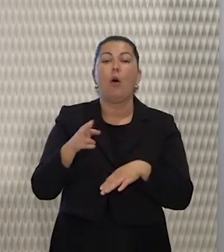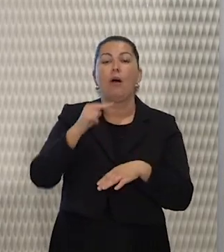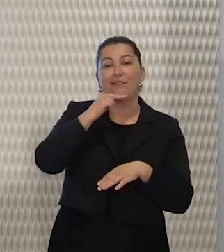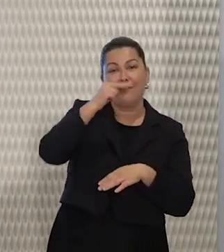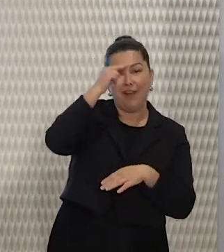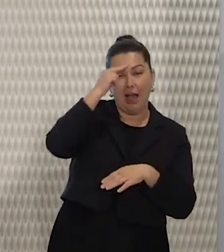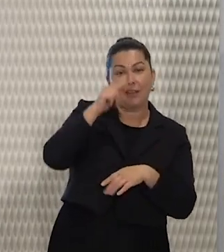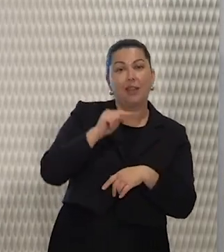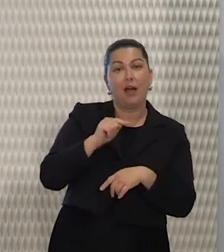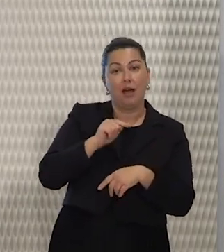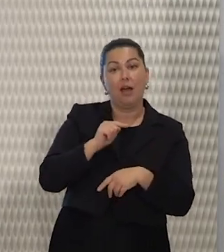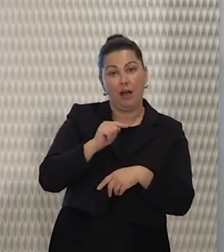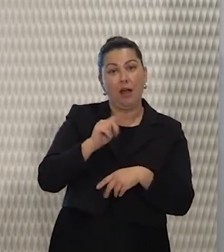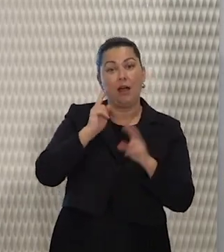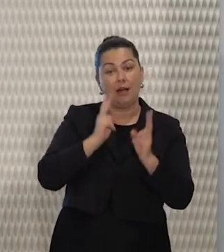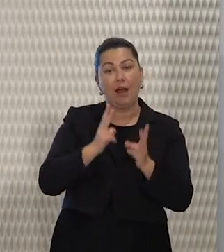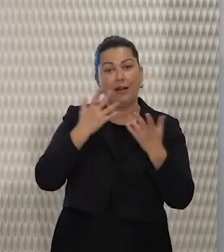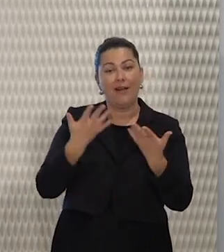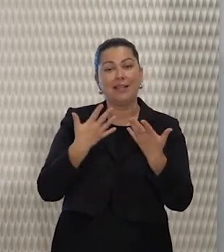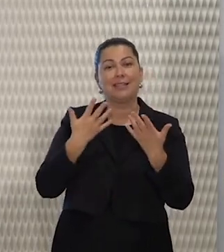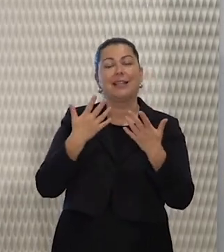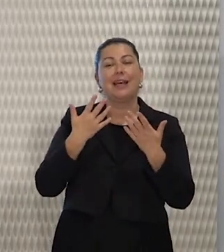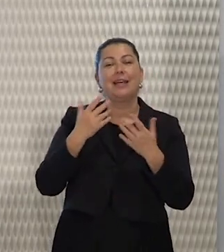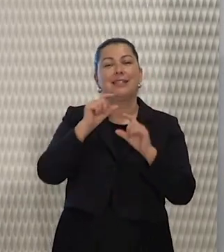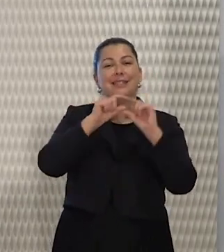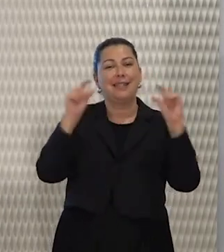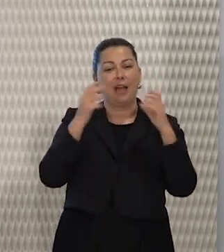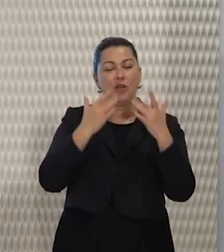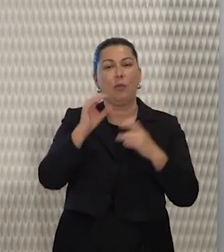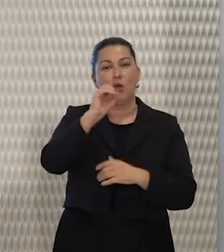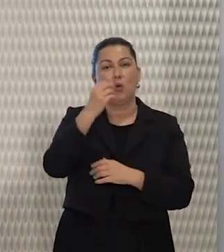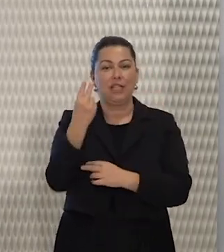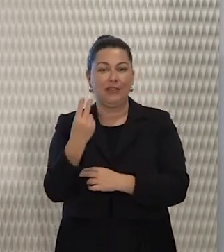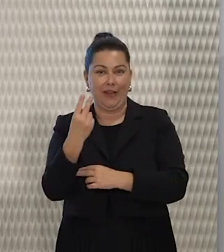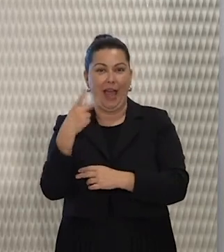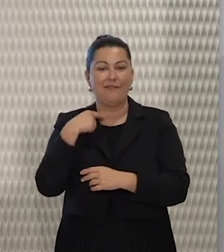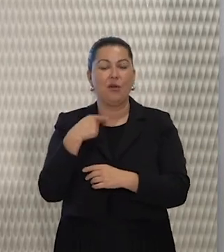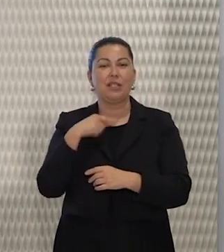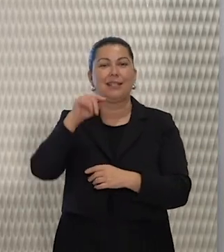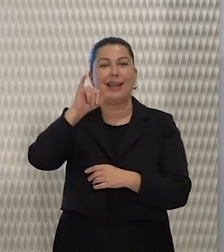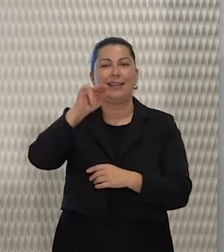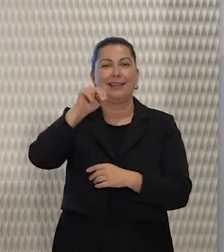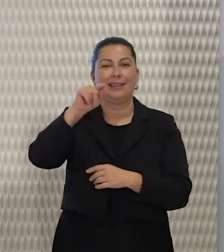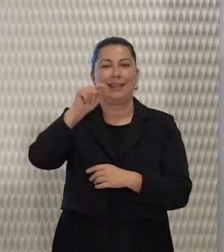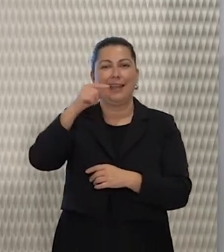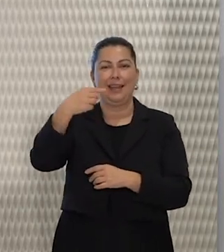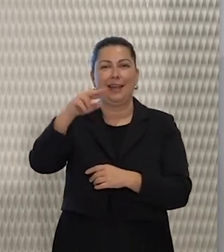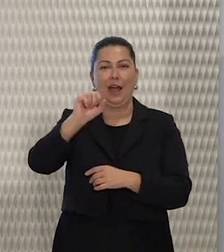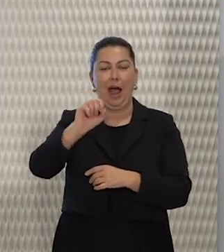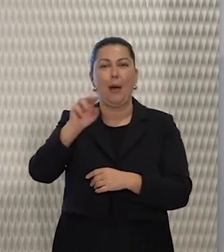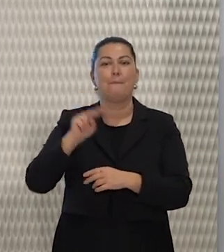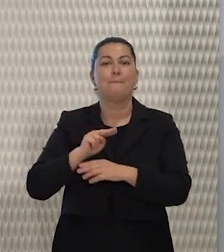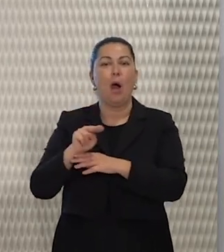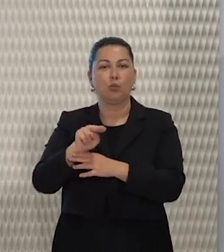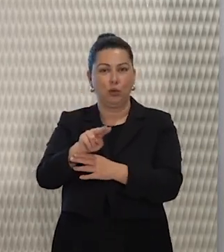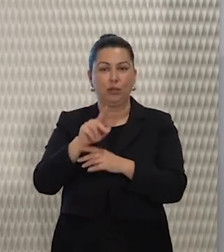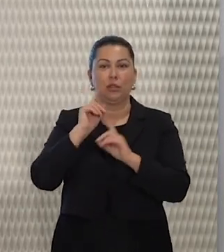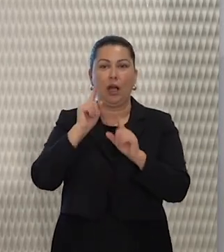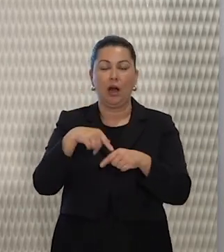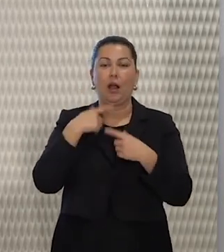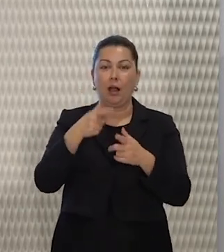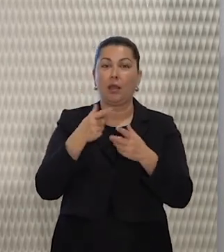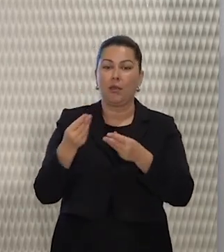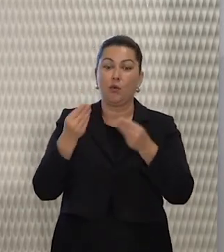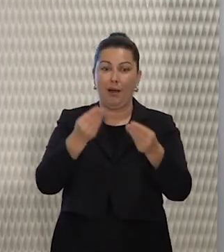die Serie Nummer 02 von dieser Integra-Maus Plus damals überreichen.